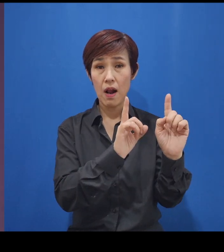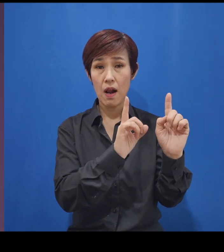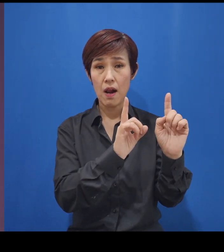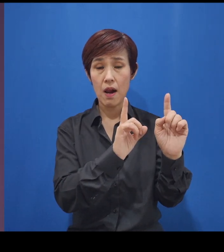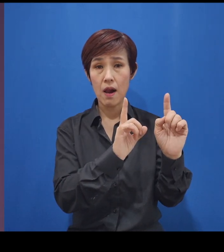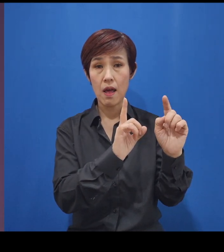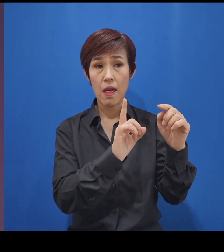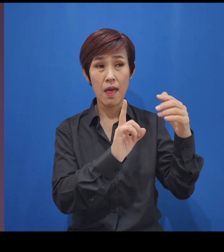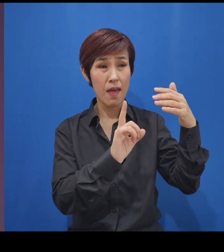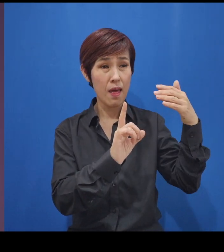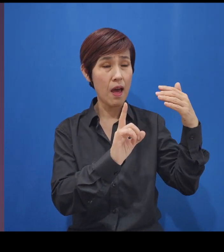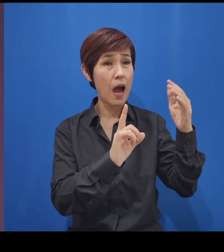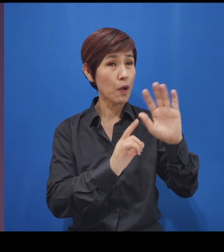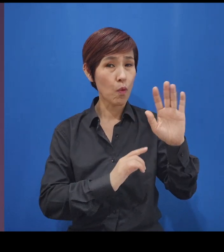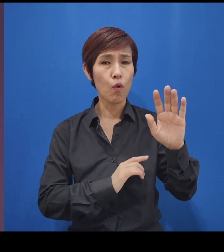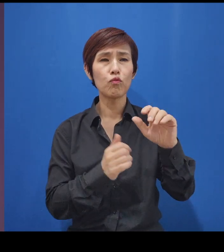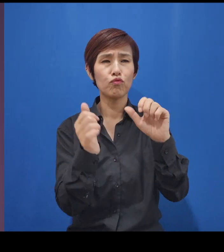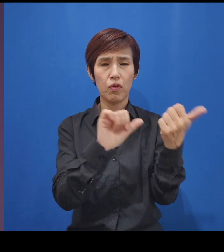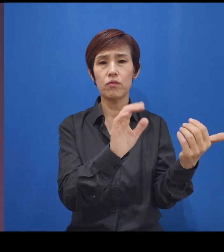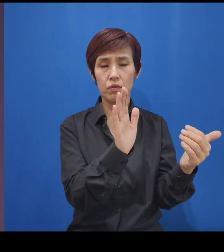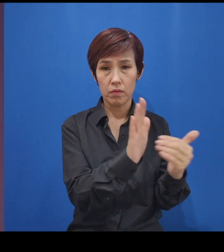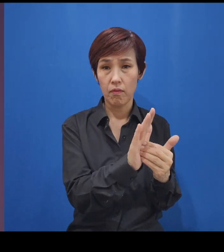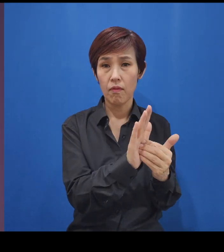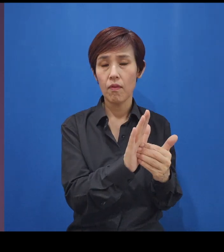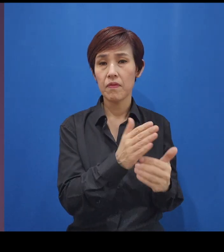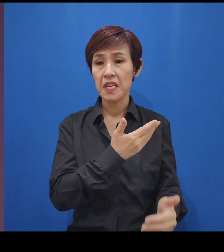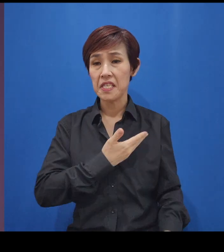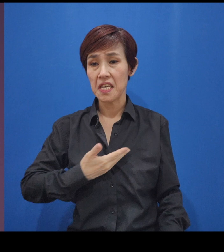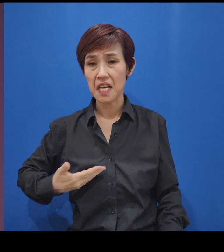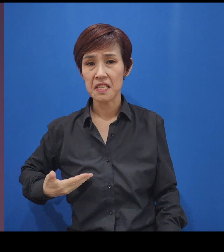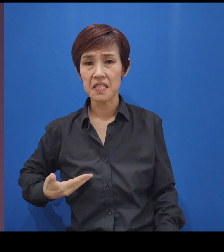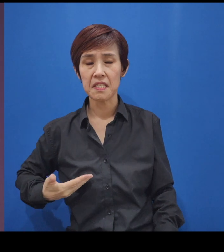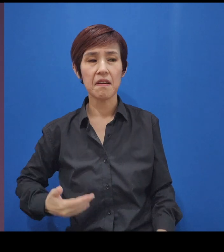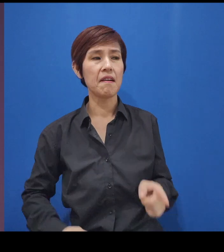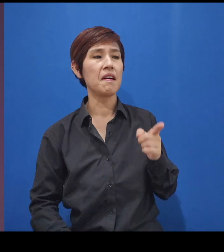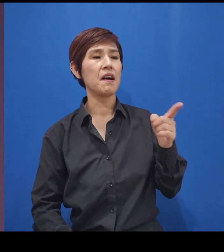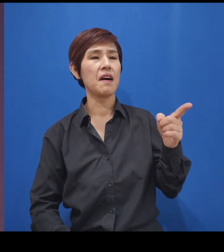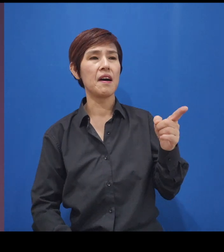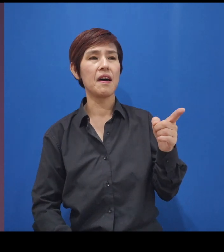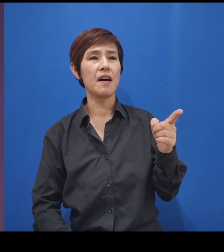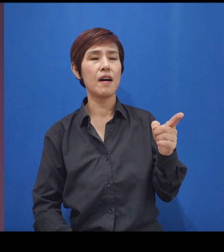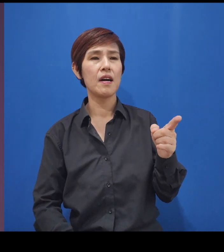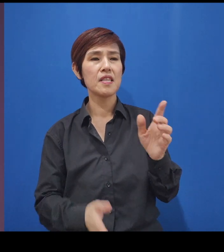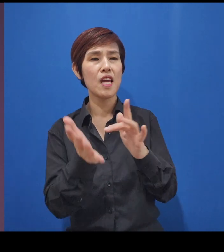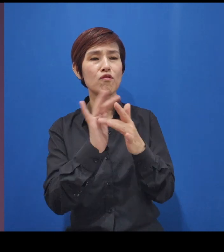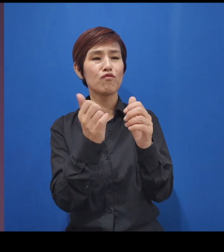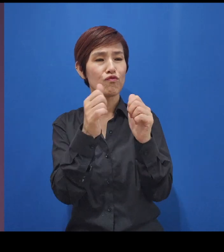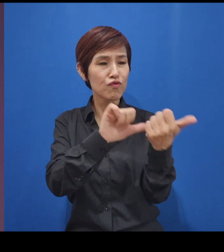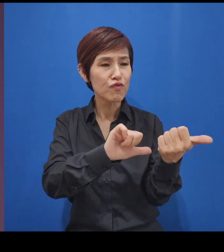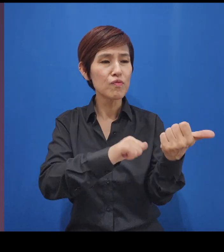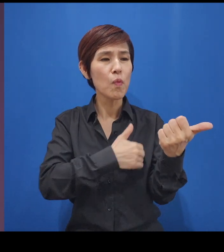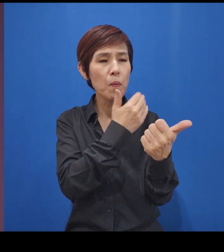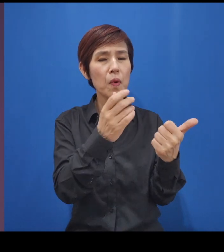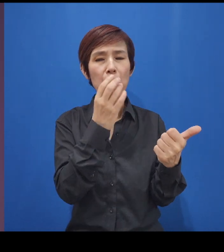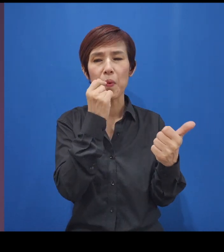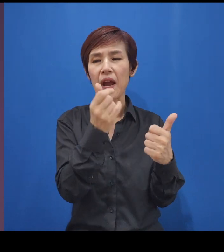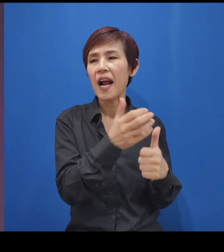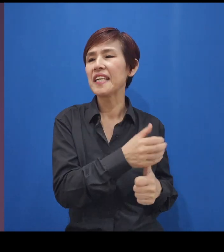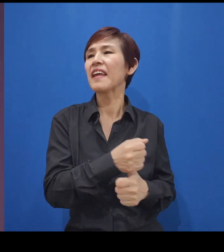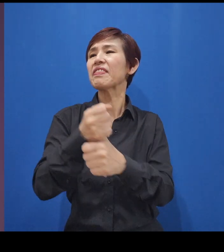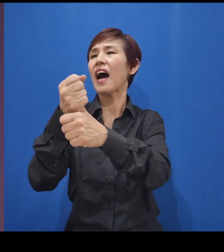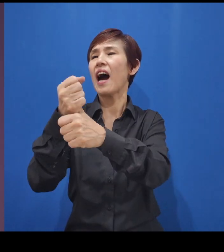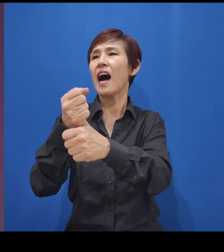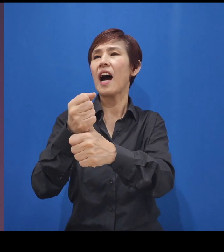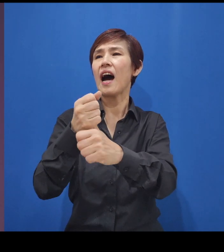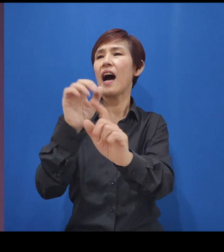죽었는데 제자들이 몰래 와서 시체를 가져갔다 하는 거짓말이 충만한 도시죠. 예수를